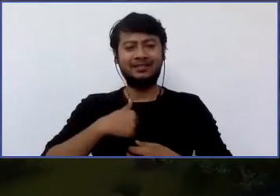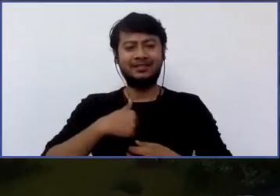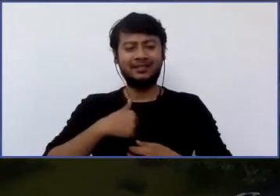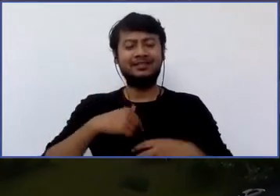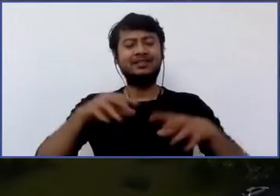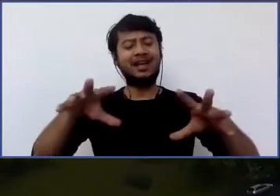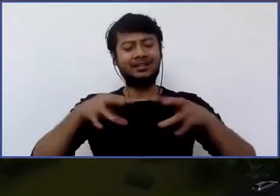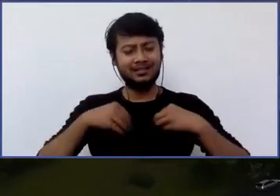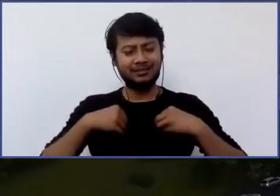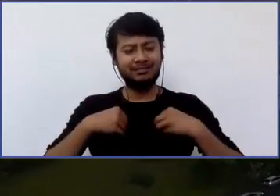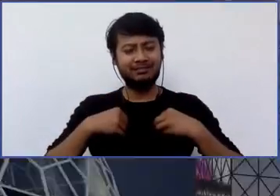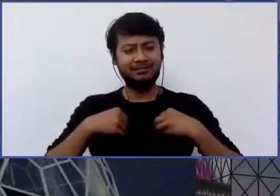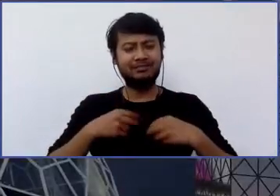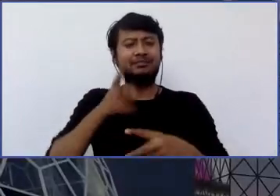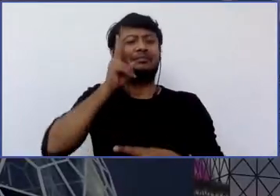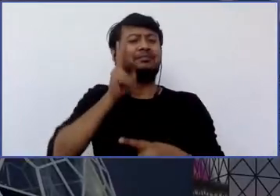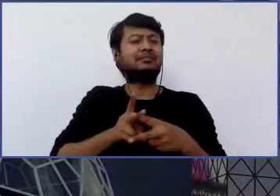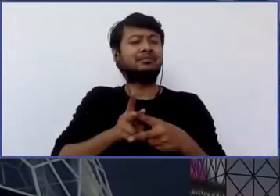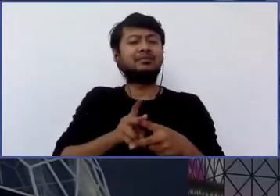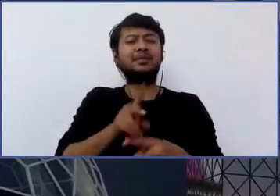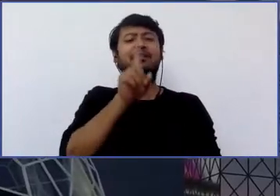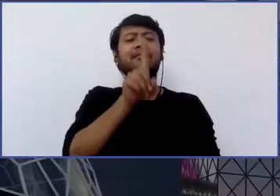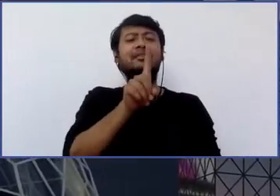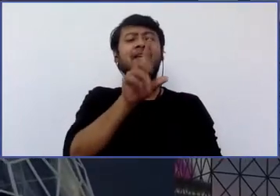उसे सौ